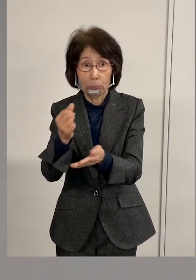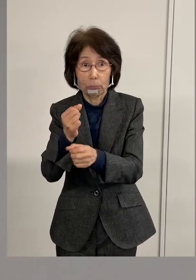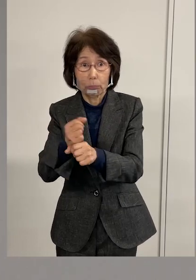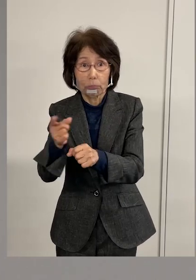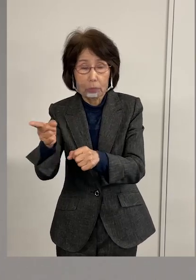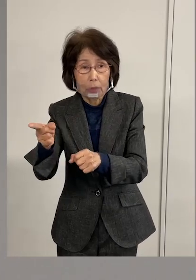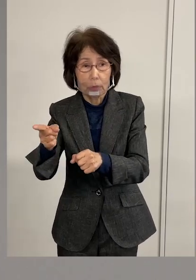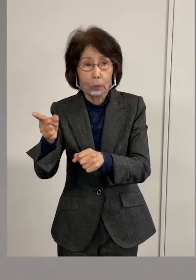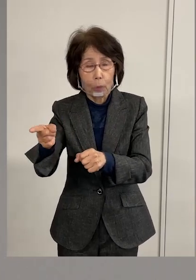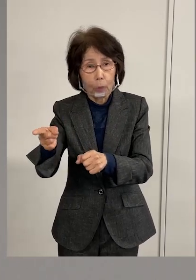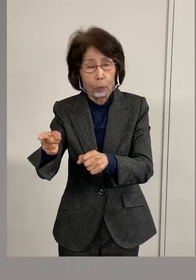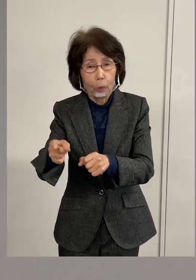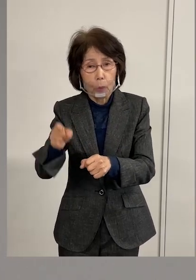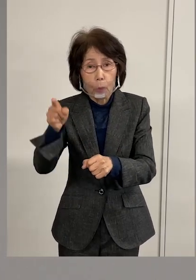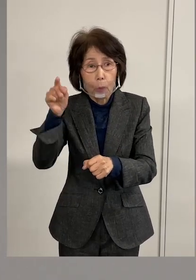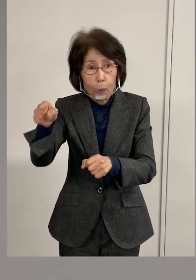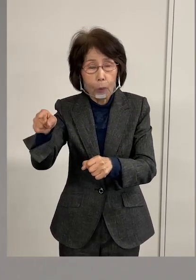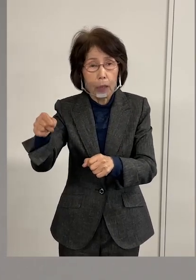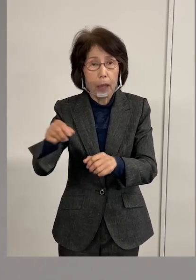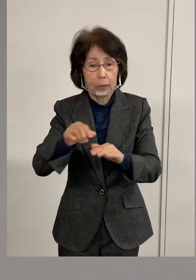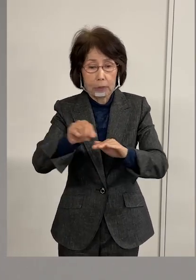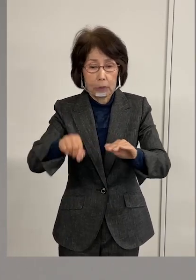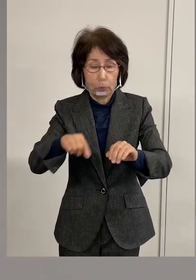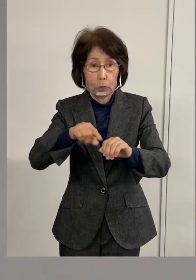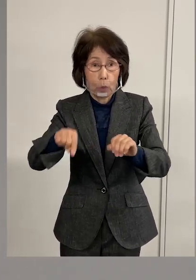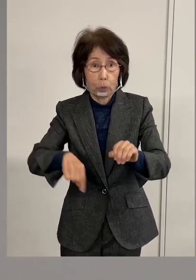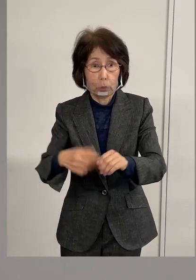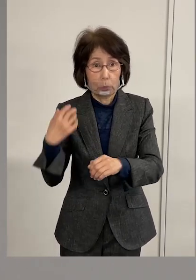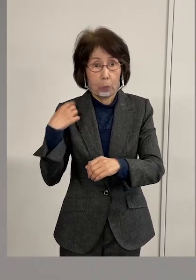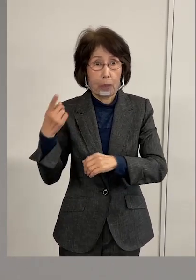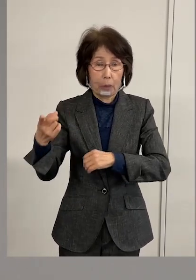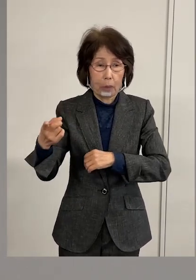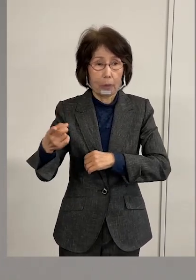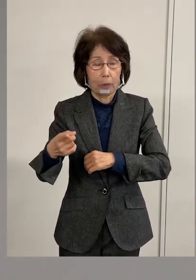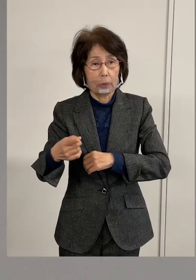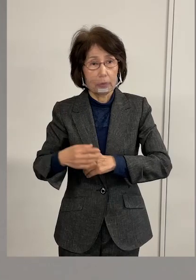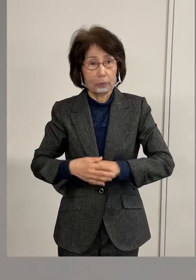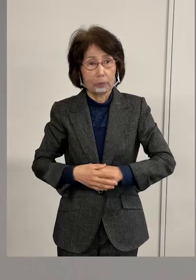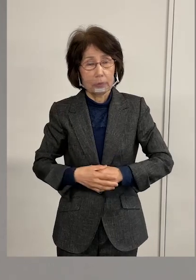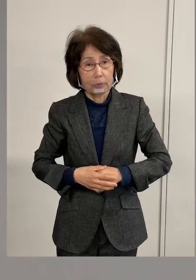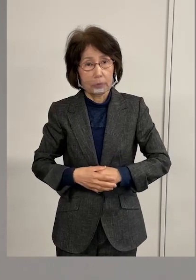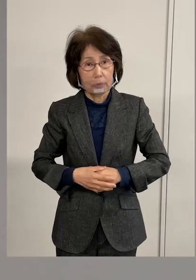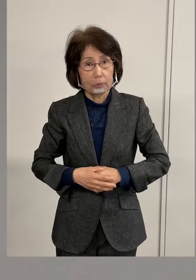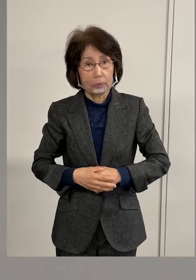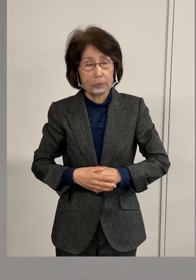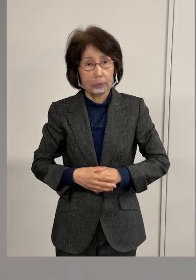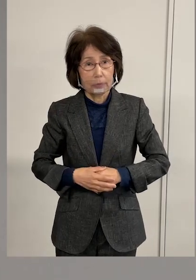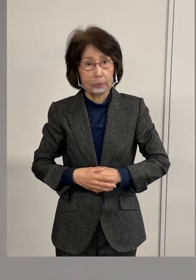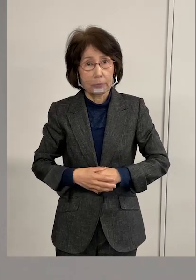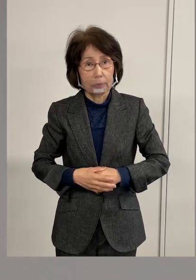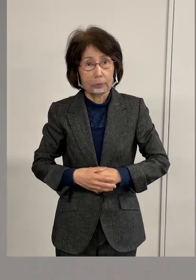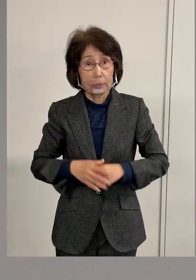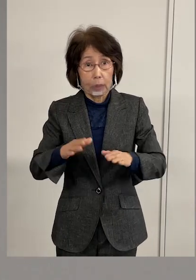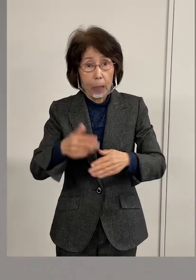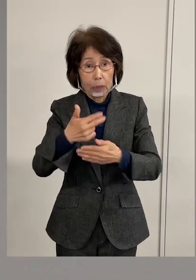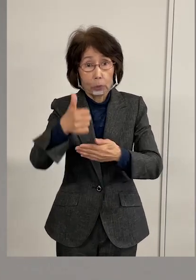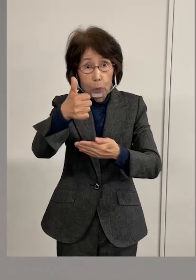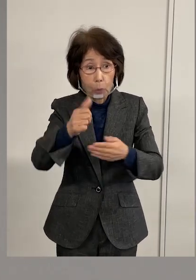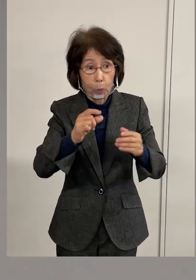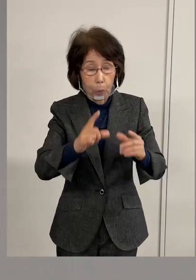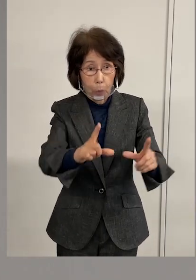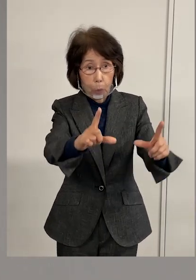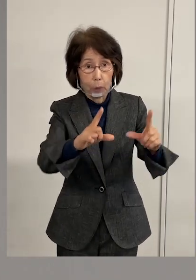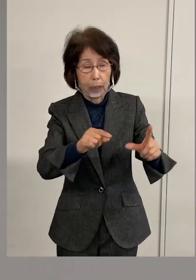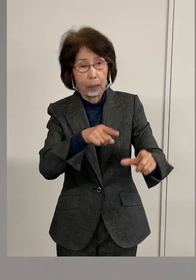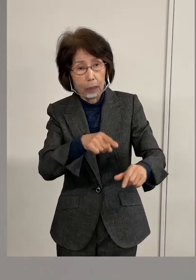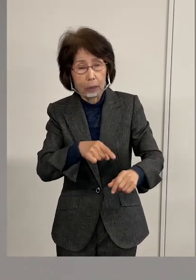こうやっているところは事務局にまなっていたと。今なんか外れてるみたいですけど、批判されたので。で、今のお答えでは、だからその中立的なこと